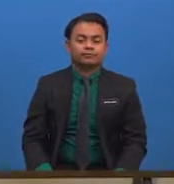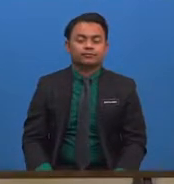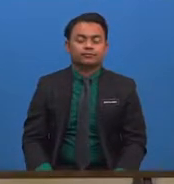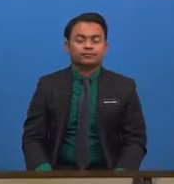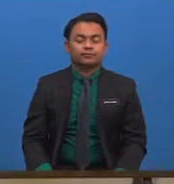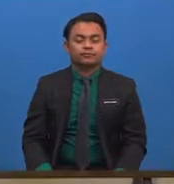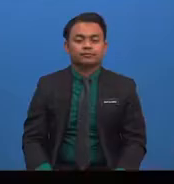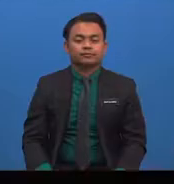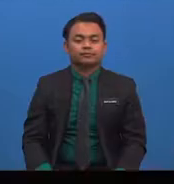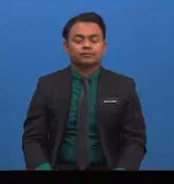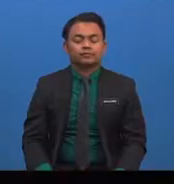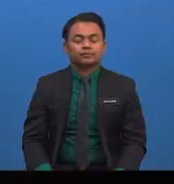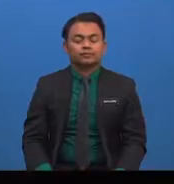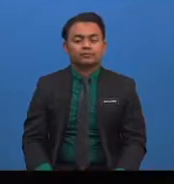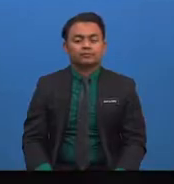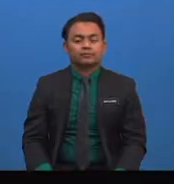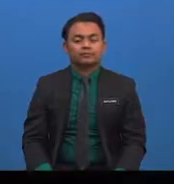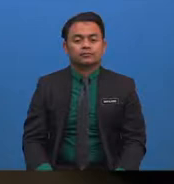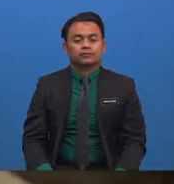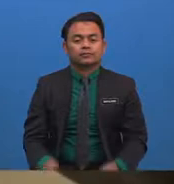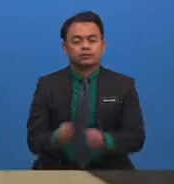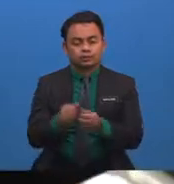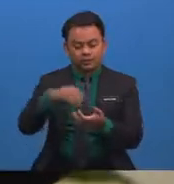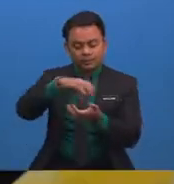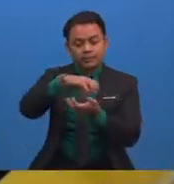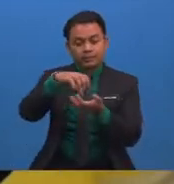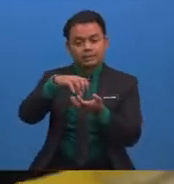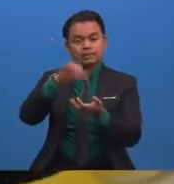dengan menggunakan bekas yang berasingan.